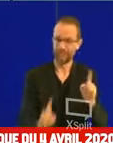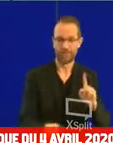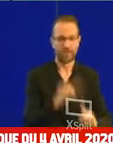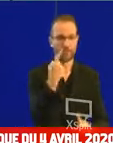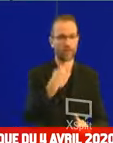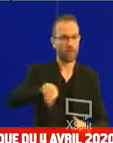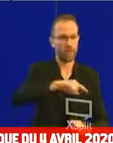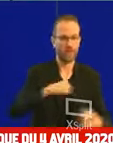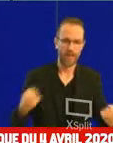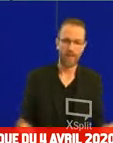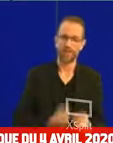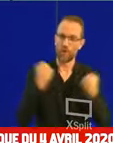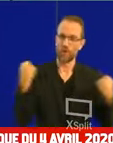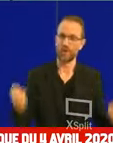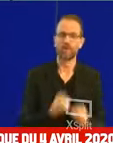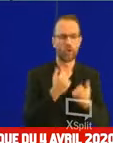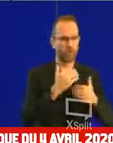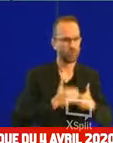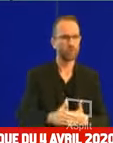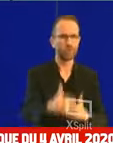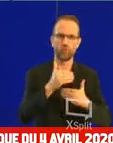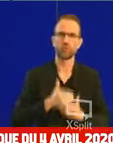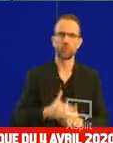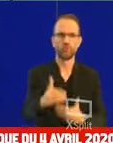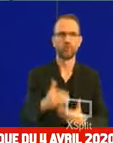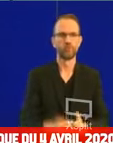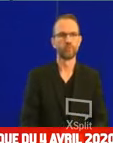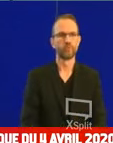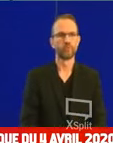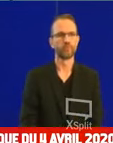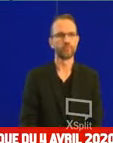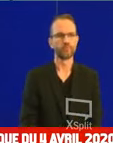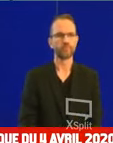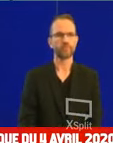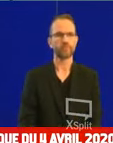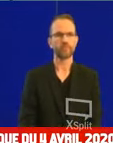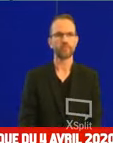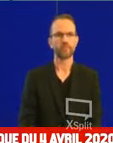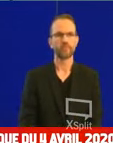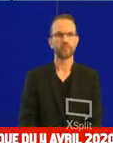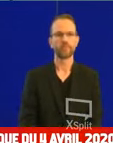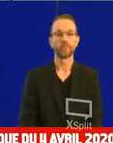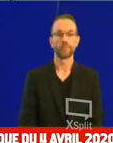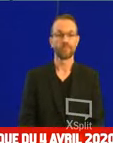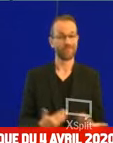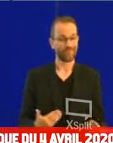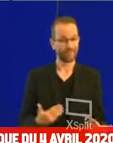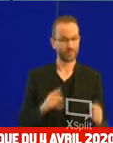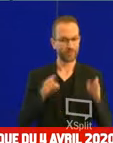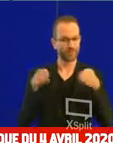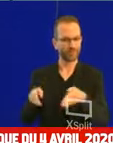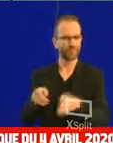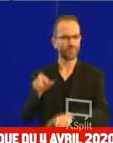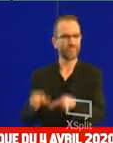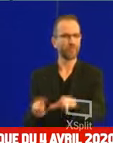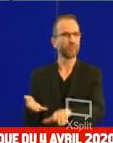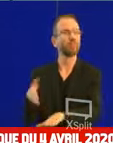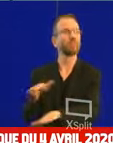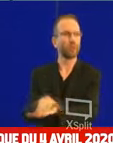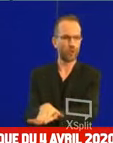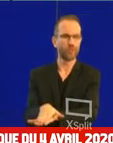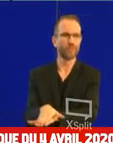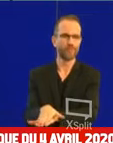en ce qui concerne les décès de personnes nous nous savons que